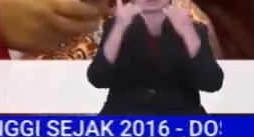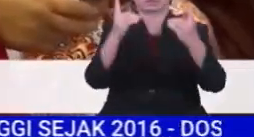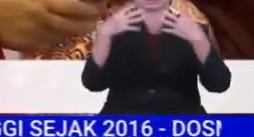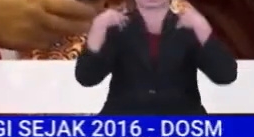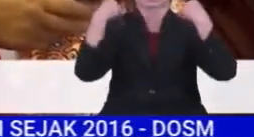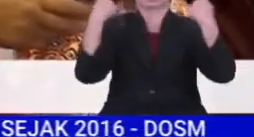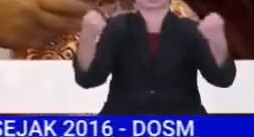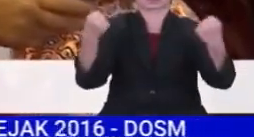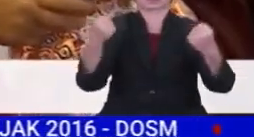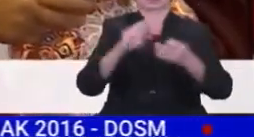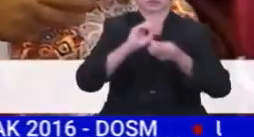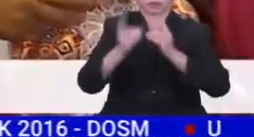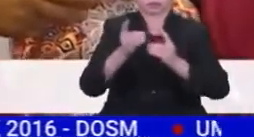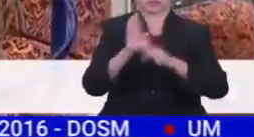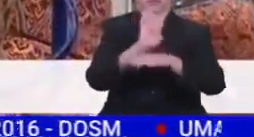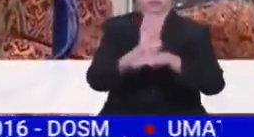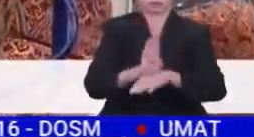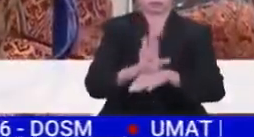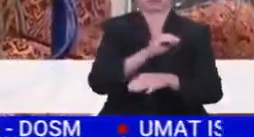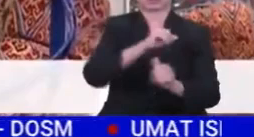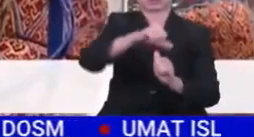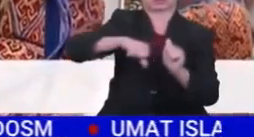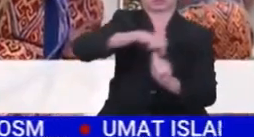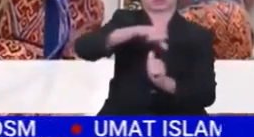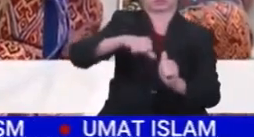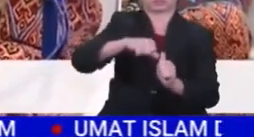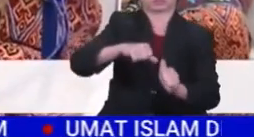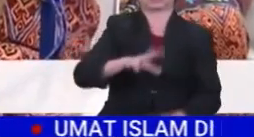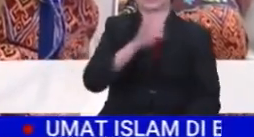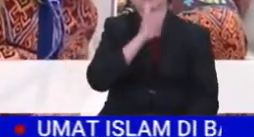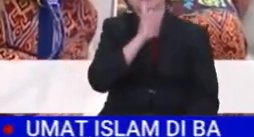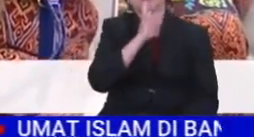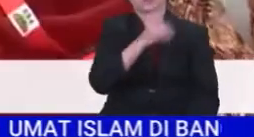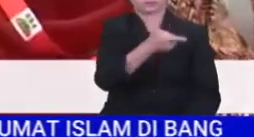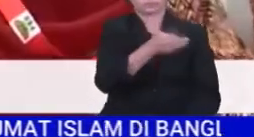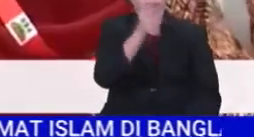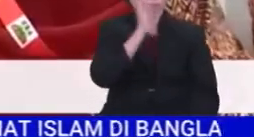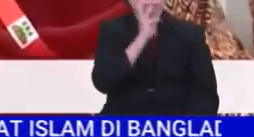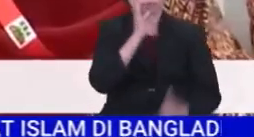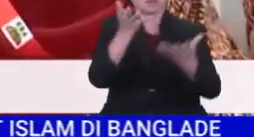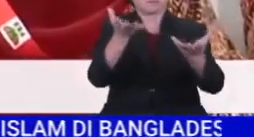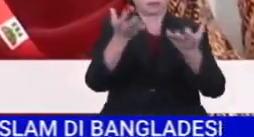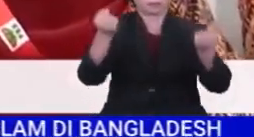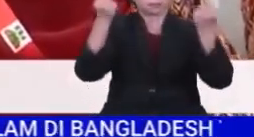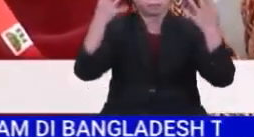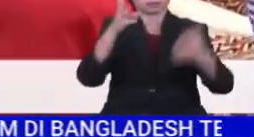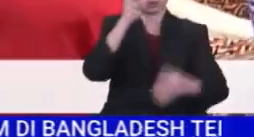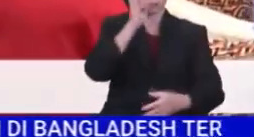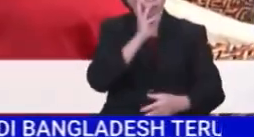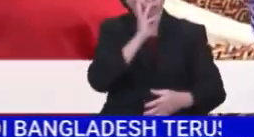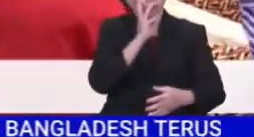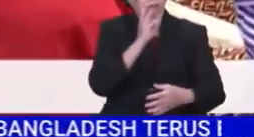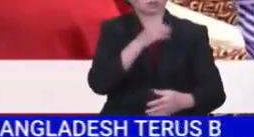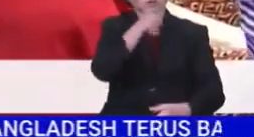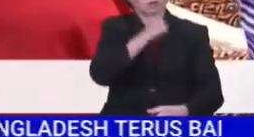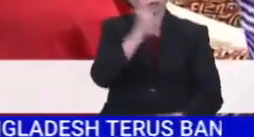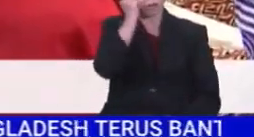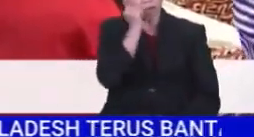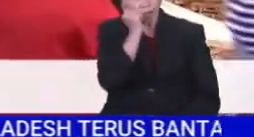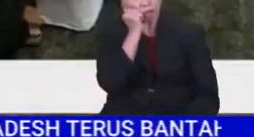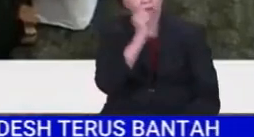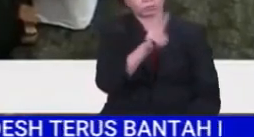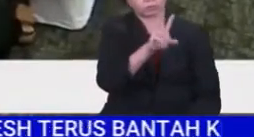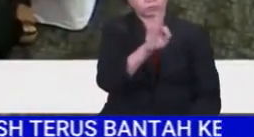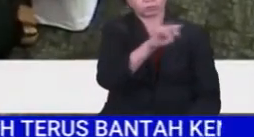kesehatan digital budaya dan sosial tegasnya pergerakan tersebut mahu Lebih ramai wanita berumur antara